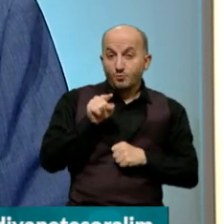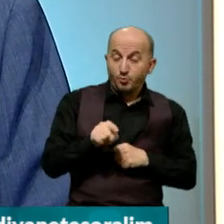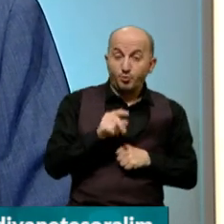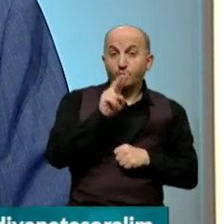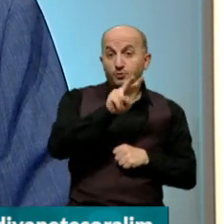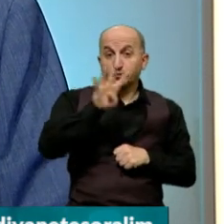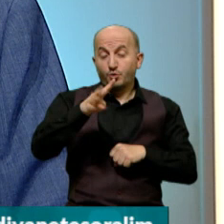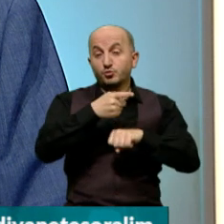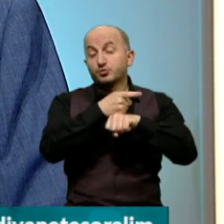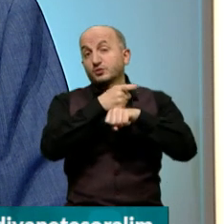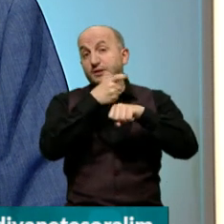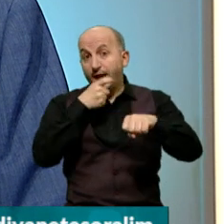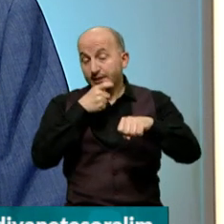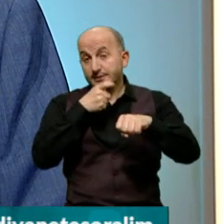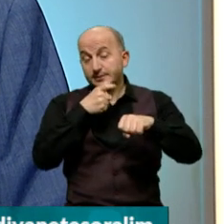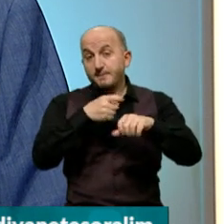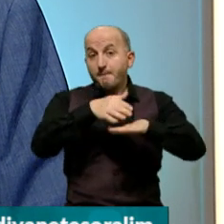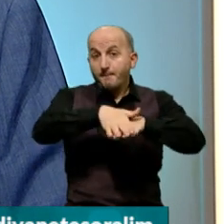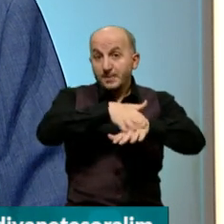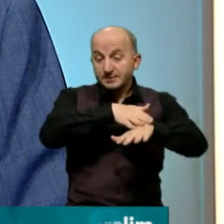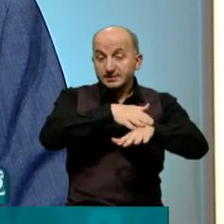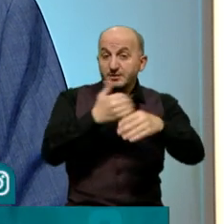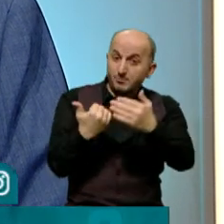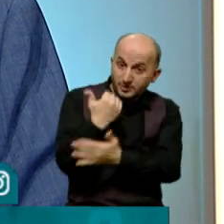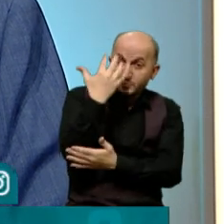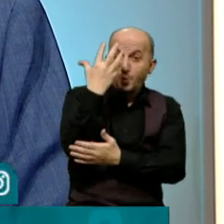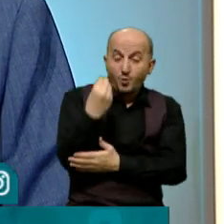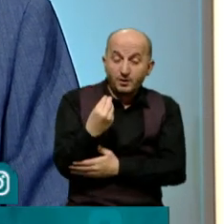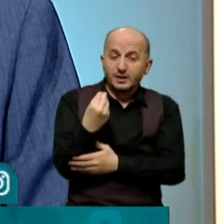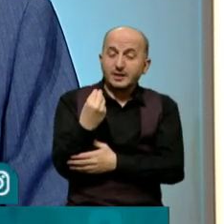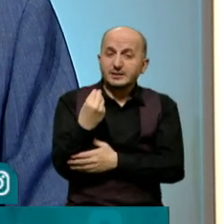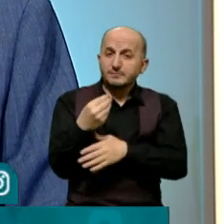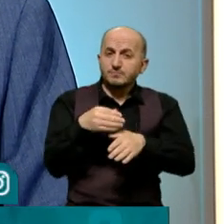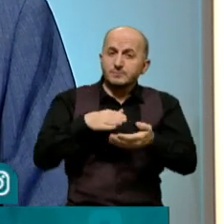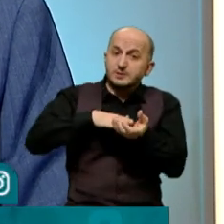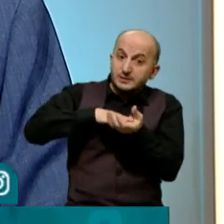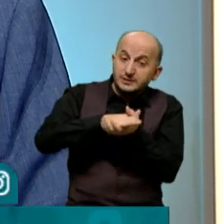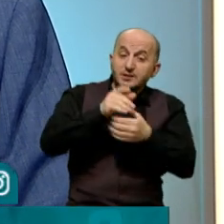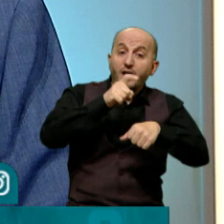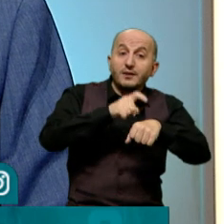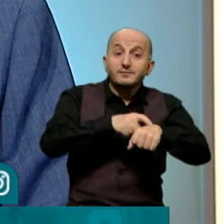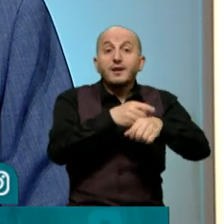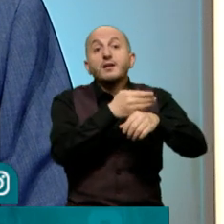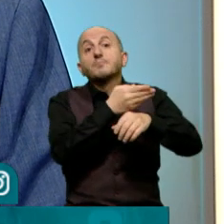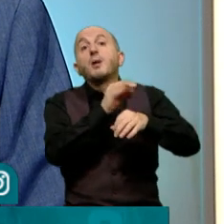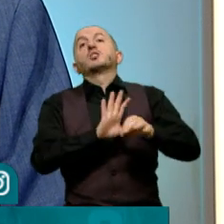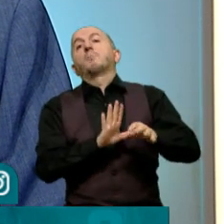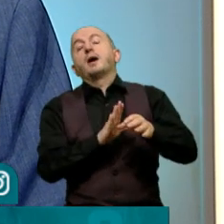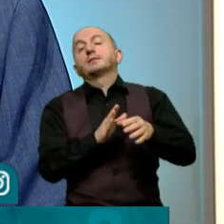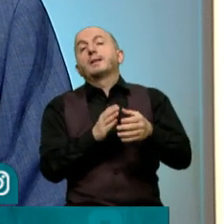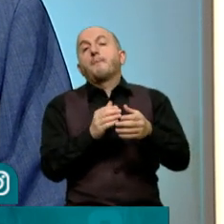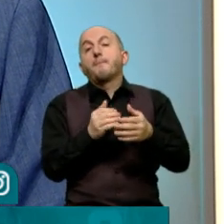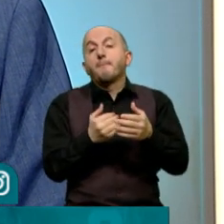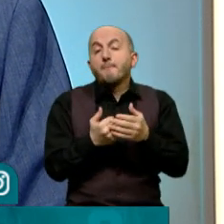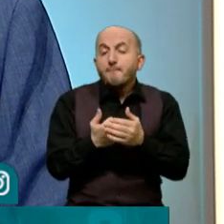24 saat de mestin abdestli olarak giyildiği andan itibaren başlamaz. Bozulduktan sonra başlar. Mesti